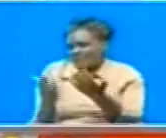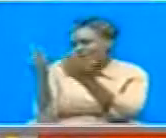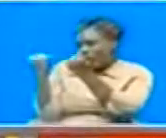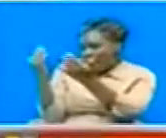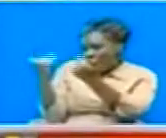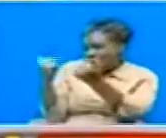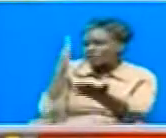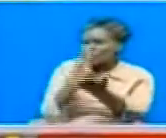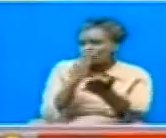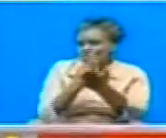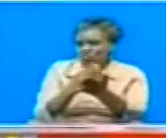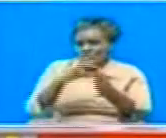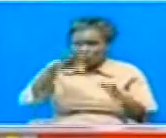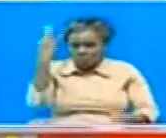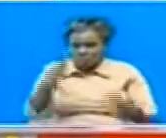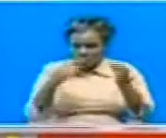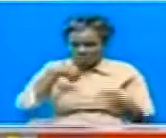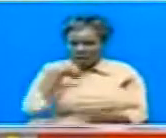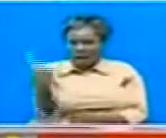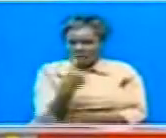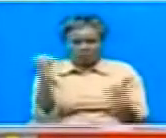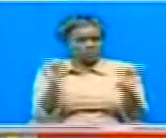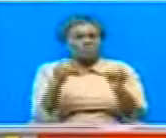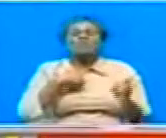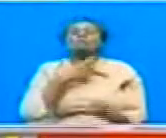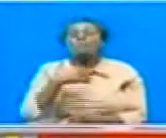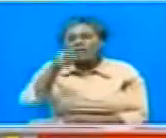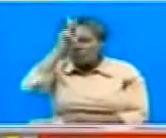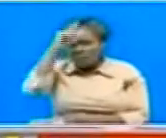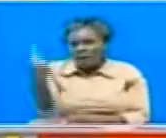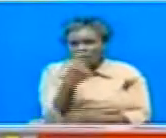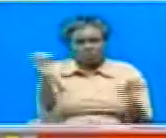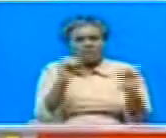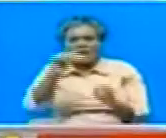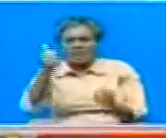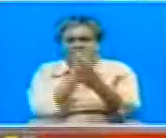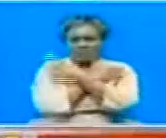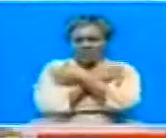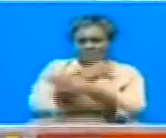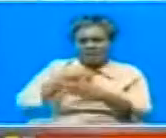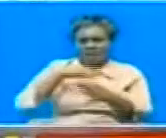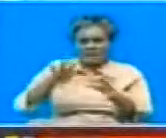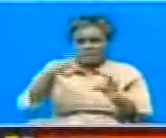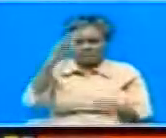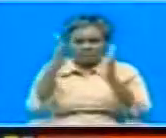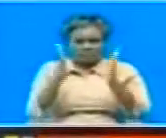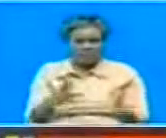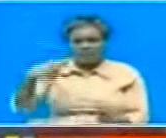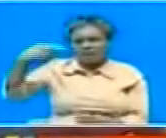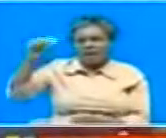Na uchambuzi huu leo siko peke yangu, manake mbuzi sitaki kumla peke yangu, bali na mwenzangu, mtambuzi mwenzangu Harold